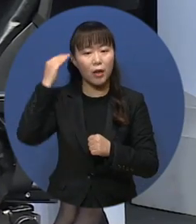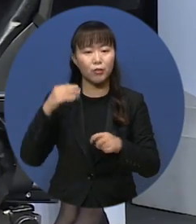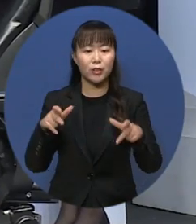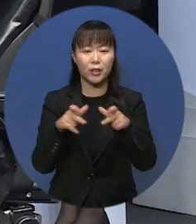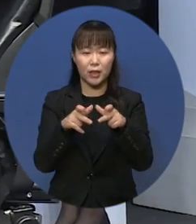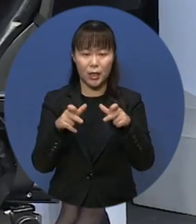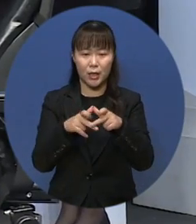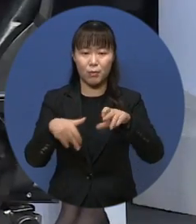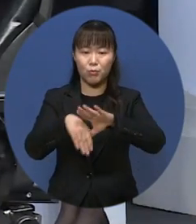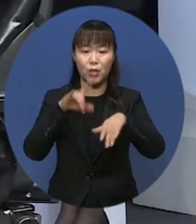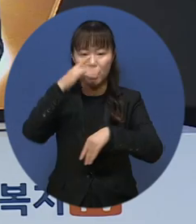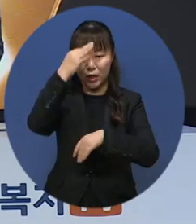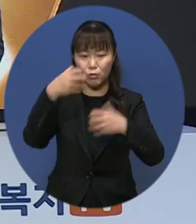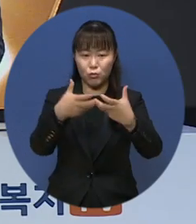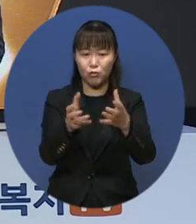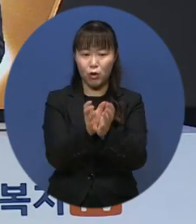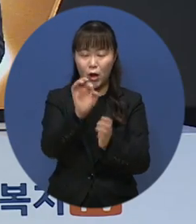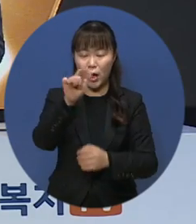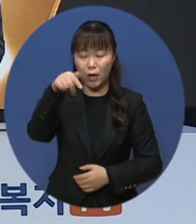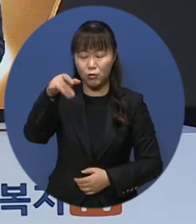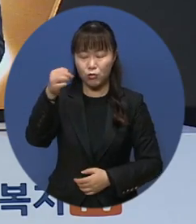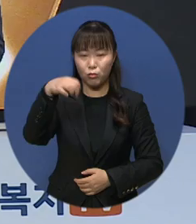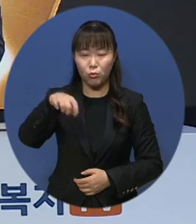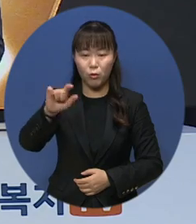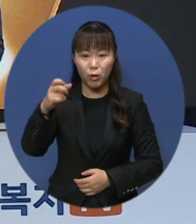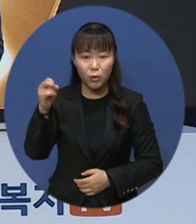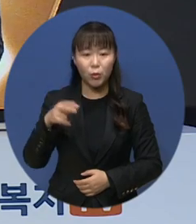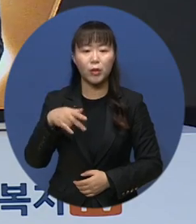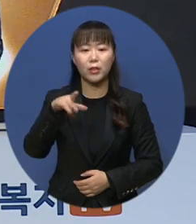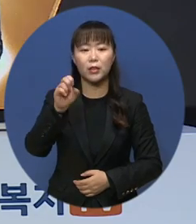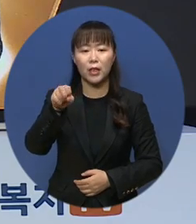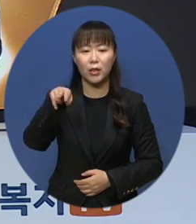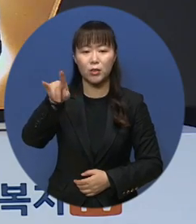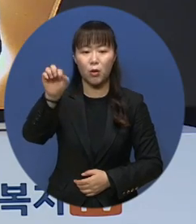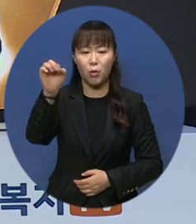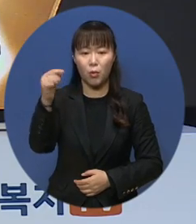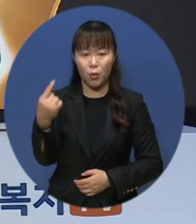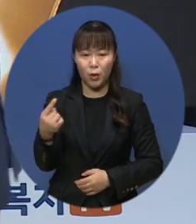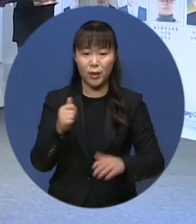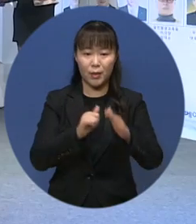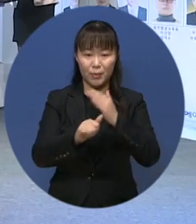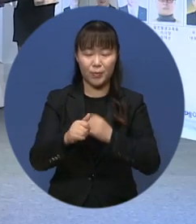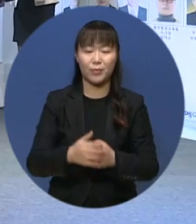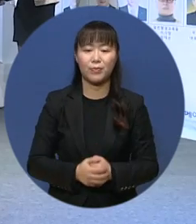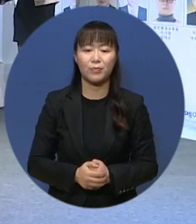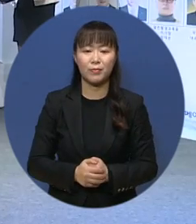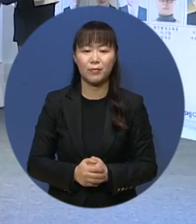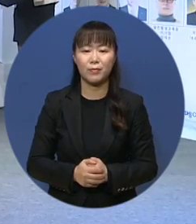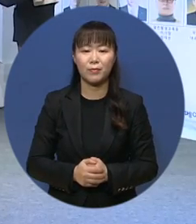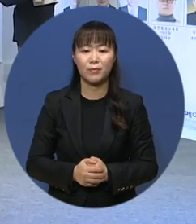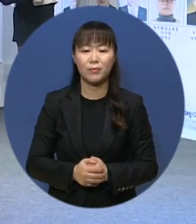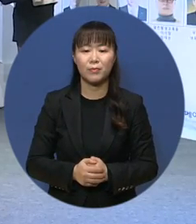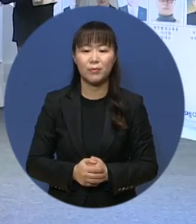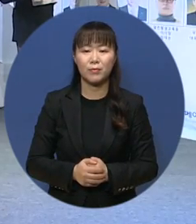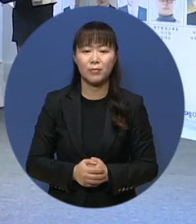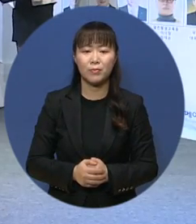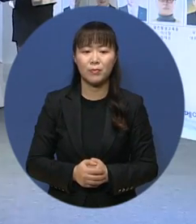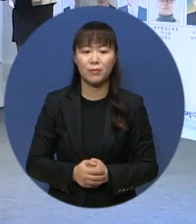한국장애인문화예술원 안중원 이사장, 장성호 세무사 장성호 대표가 수상했습니다. 복지TV 뉴스 정돌입니다.